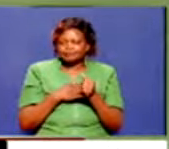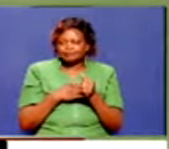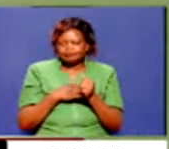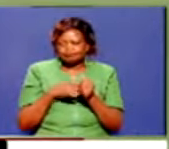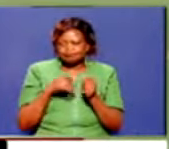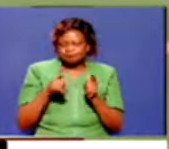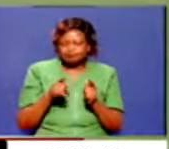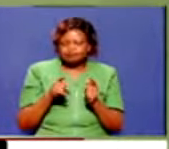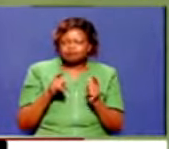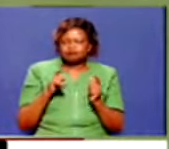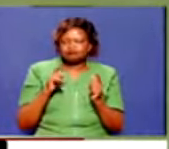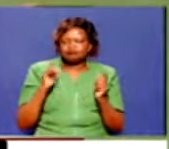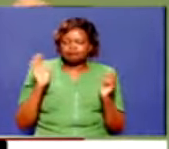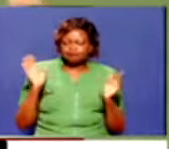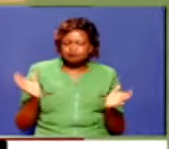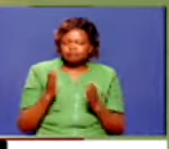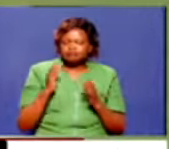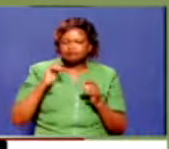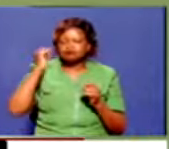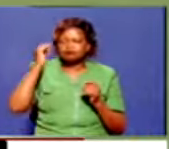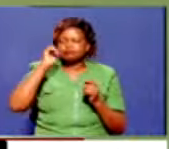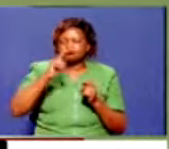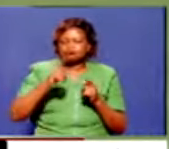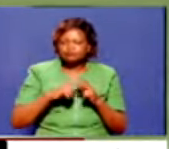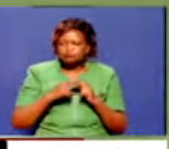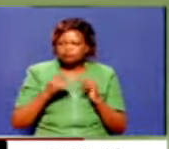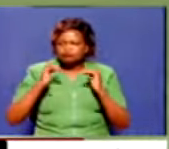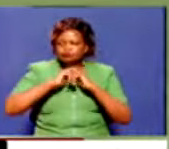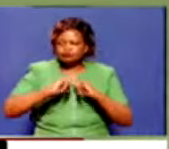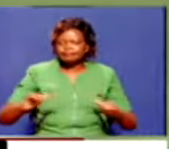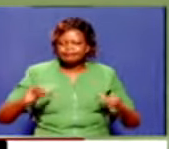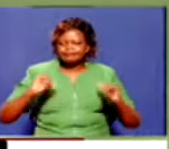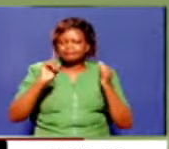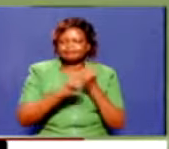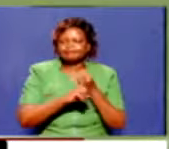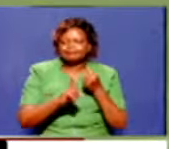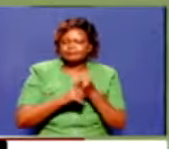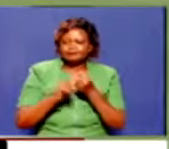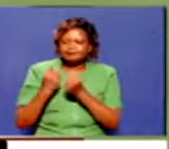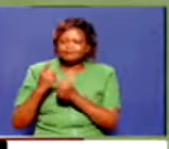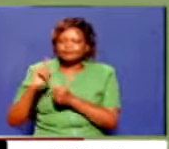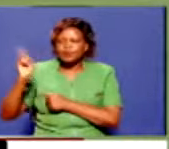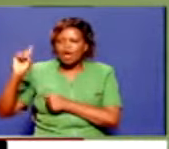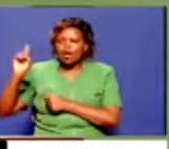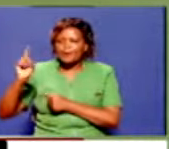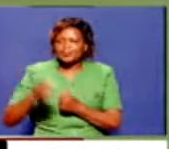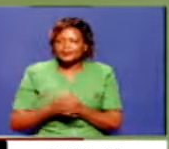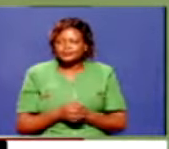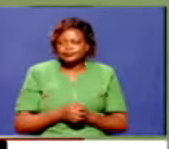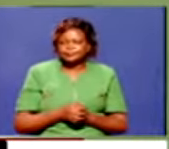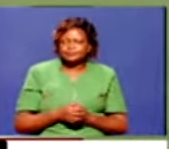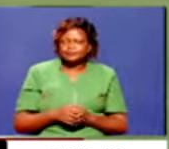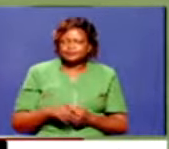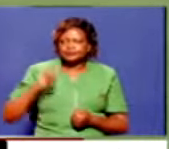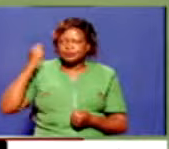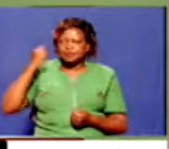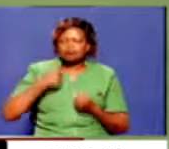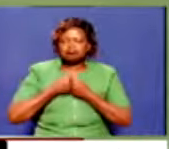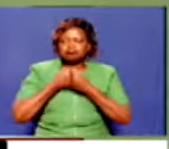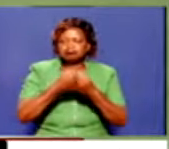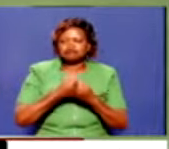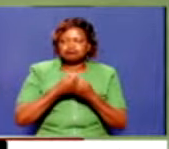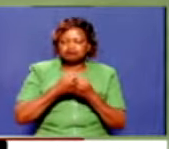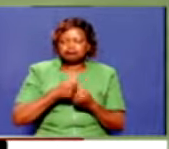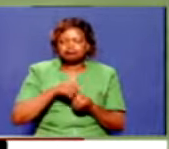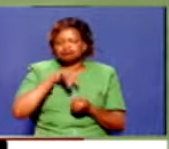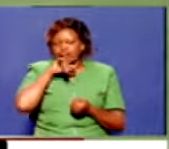Harambee Stars. Stars itaanza kambi ya mazoezi tarehe 6 Novemba jijini Nairobi. Kenya itachuana na Uganda tarehe